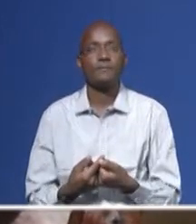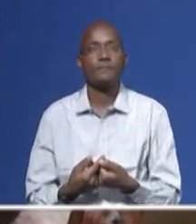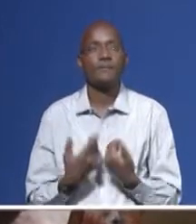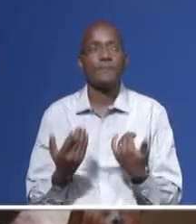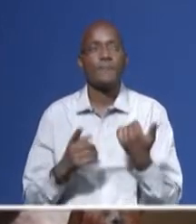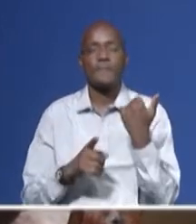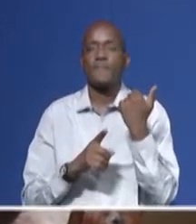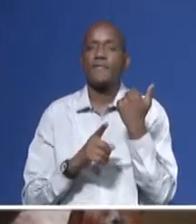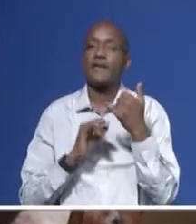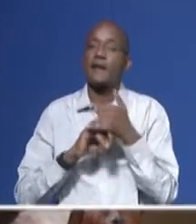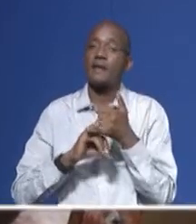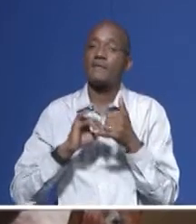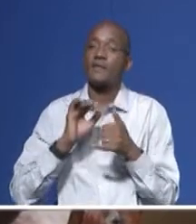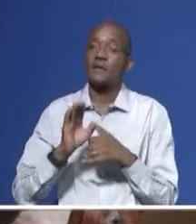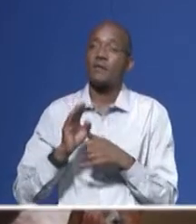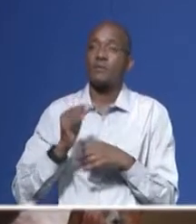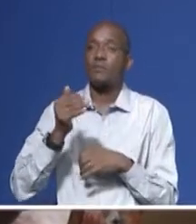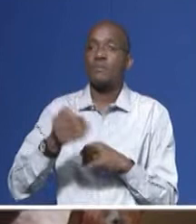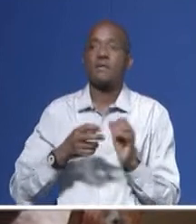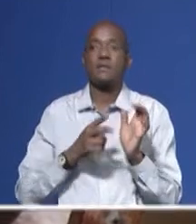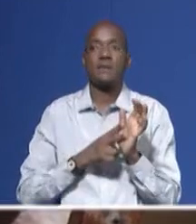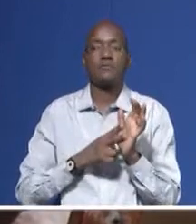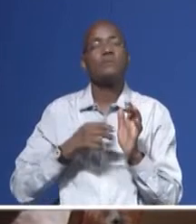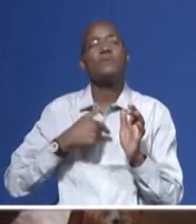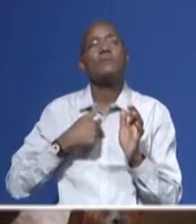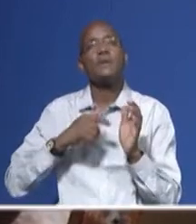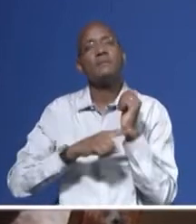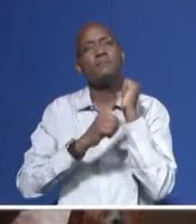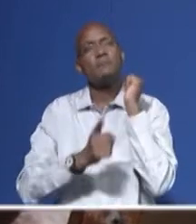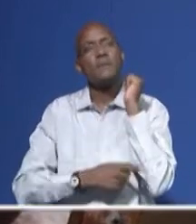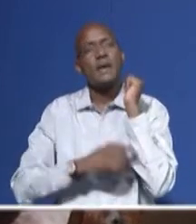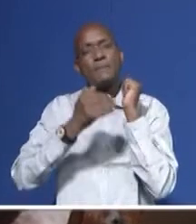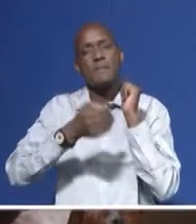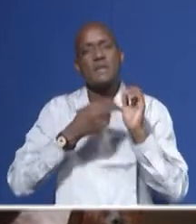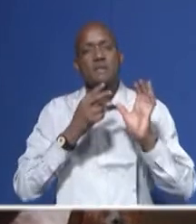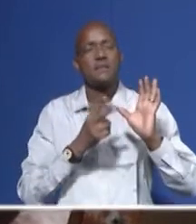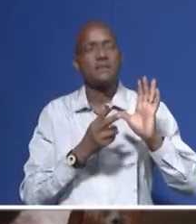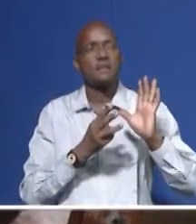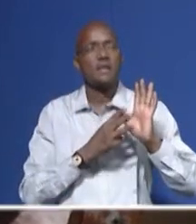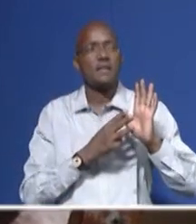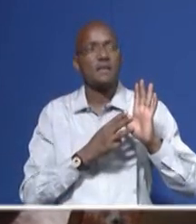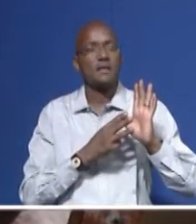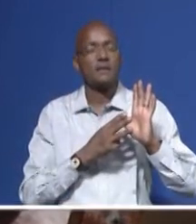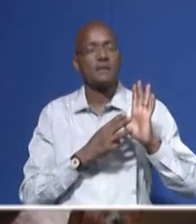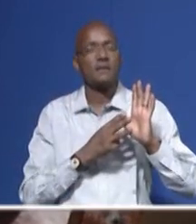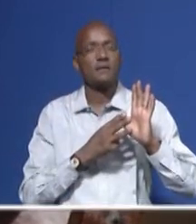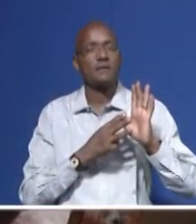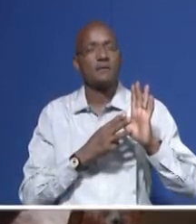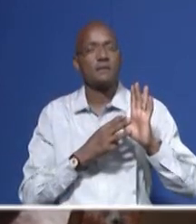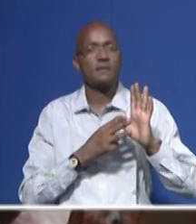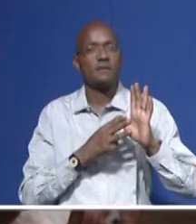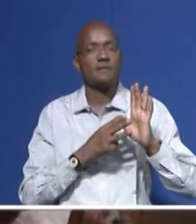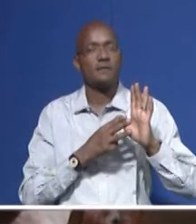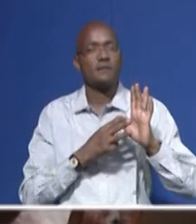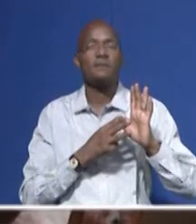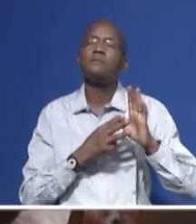Rafiki yangu yeye alikuwa na ujauzito miezi 7, mimi nilikuwa na ujauzito miezi 2. Lini?